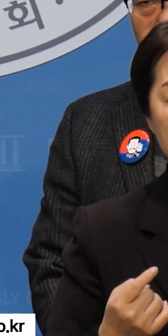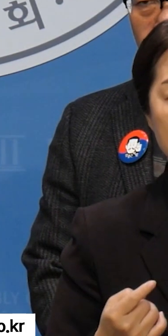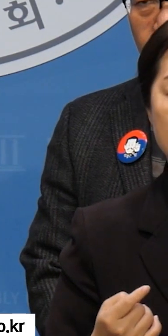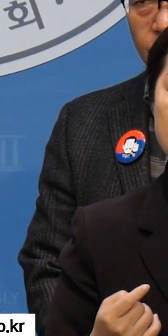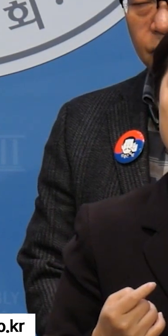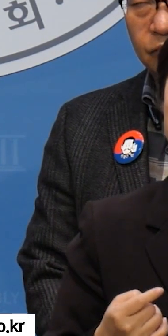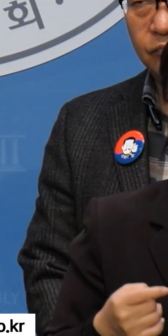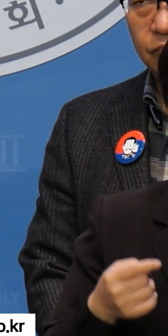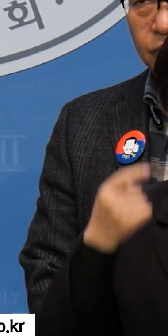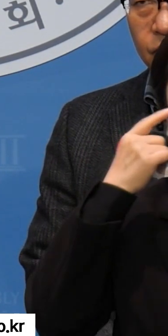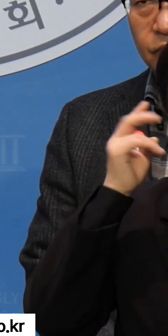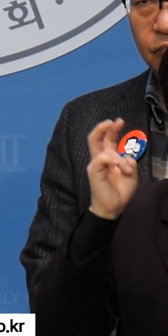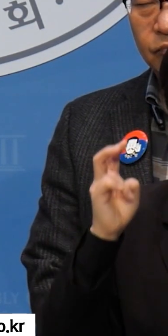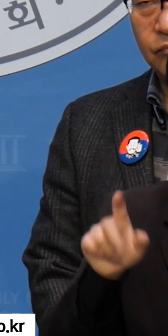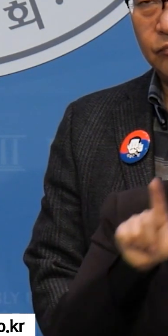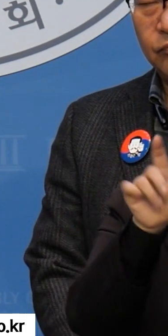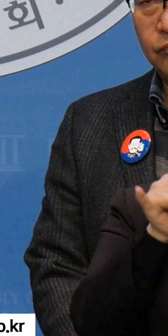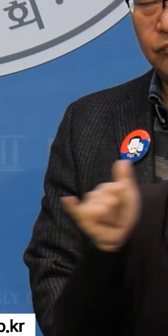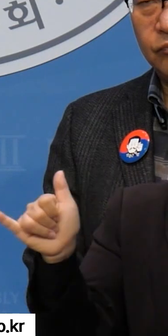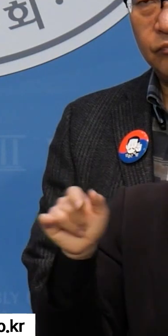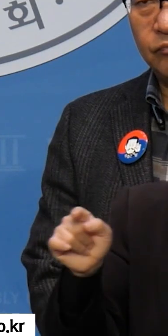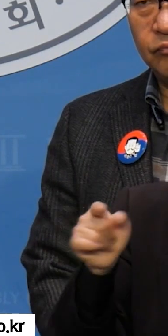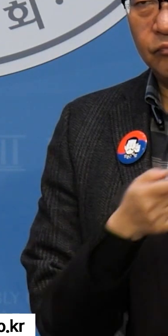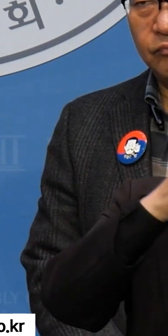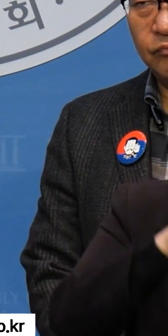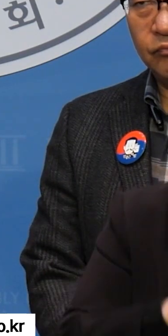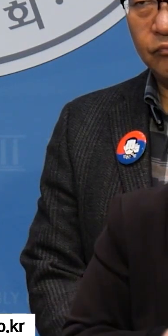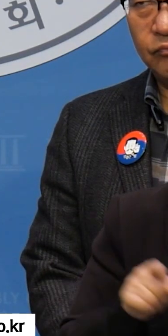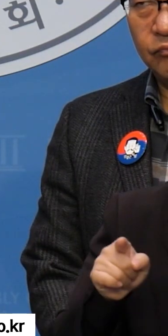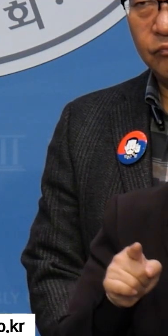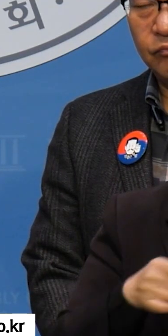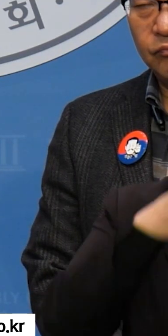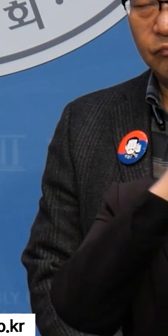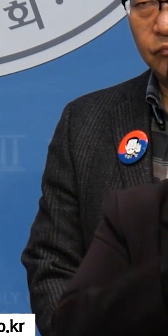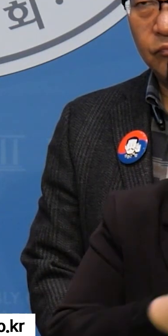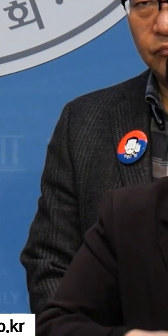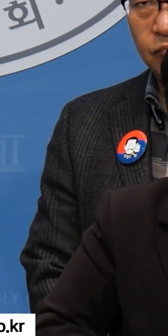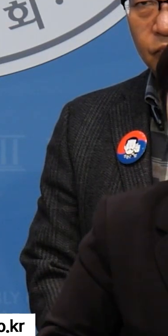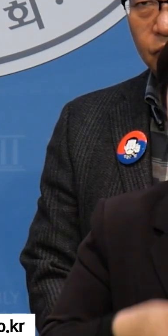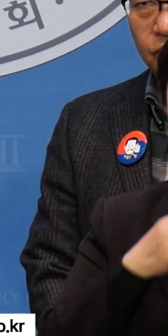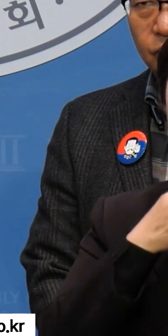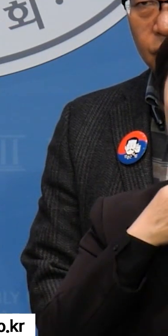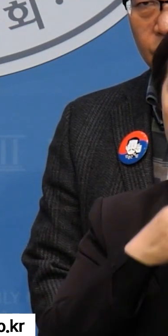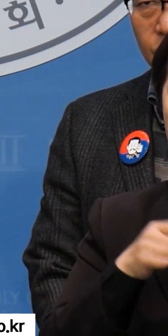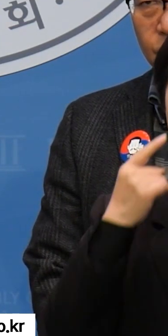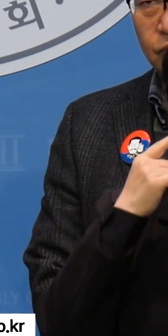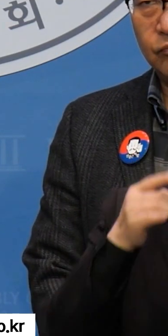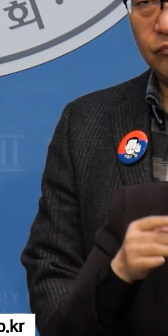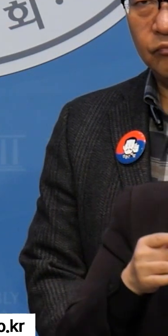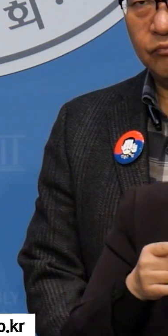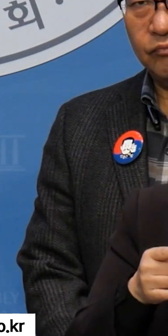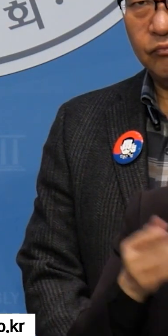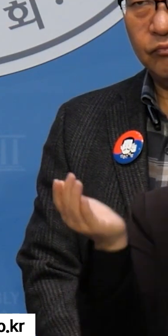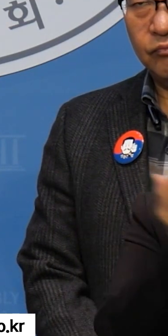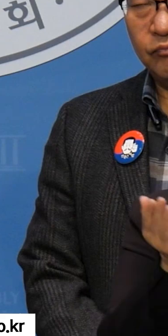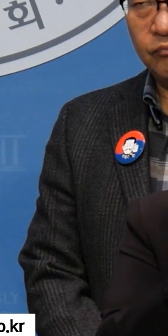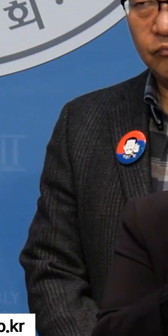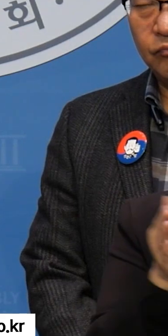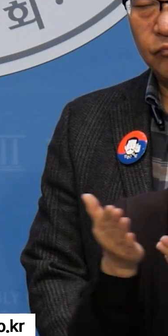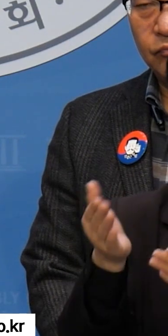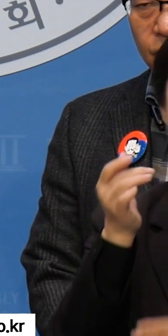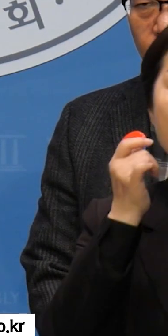그 시민의 일상의 구체적인 이익과 필요를 잘 충족시키지 못하는 방향으로